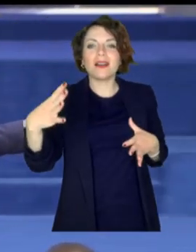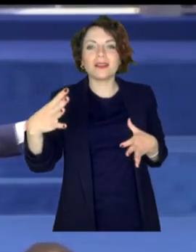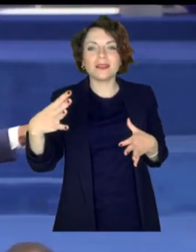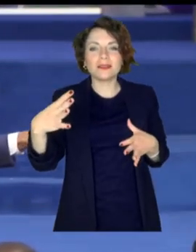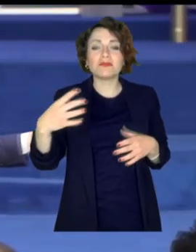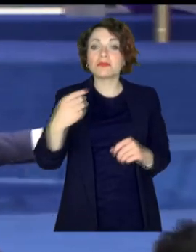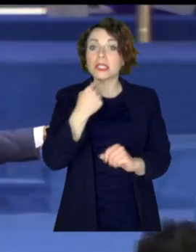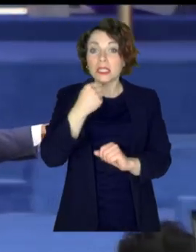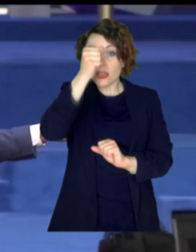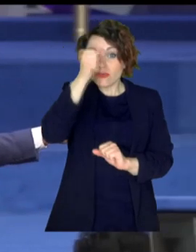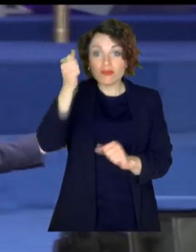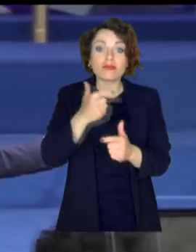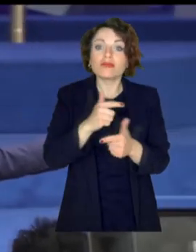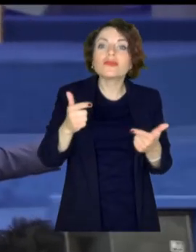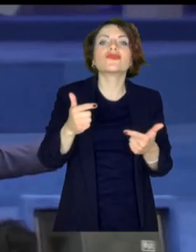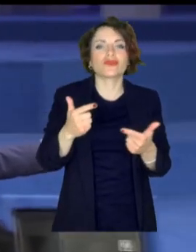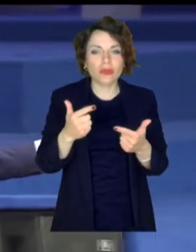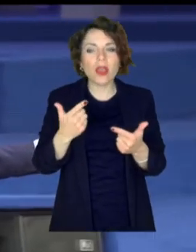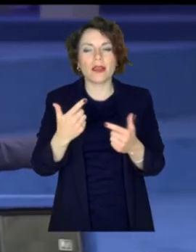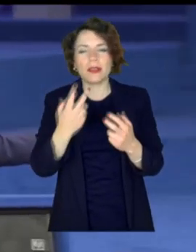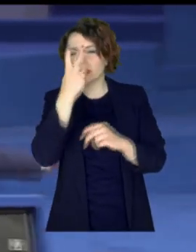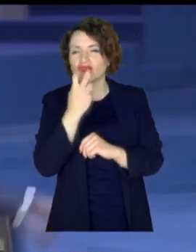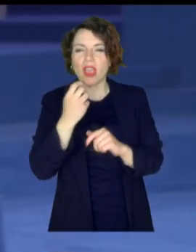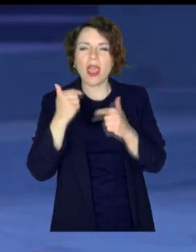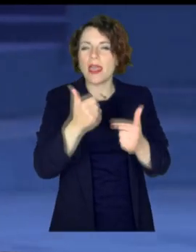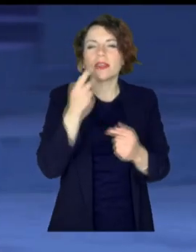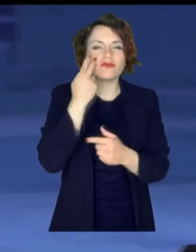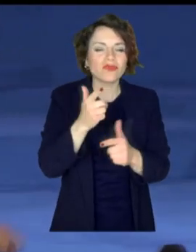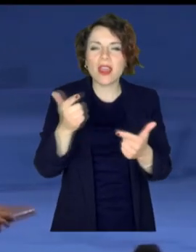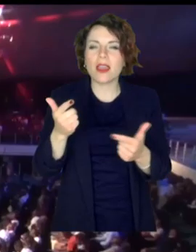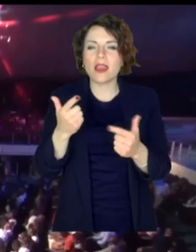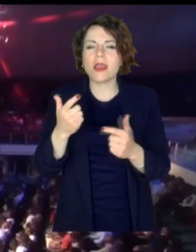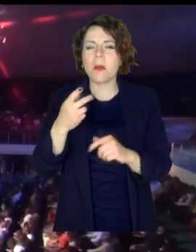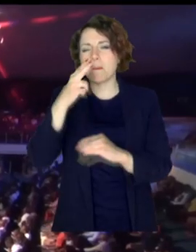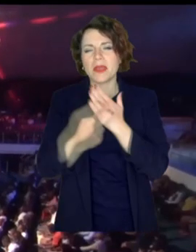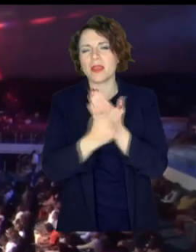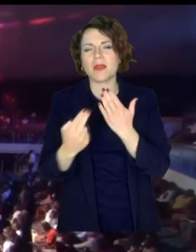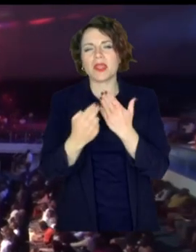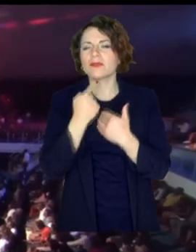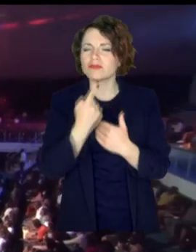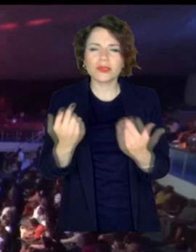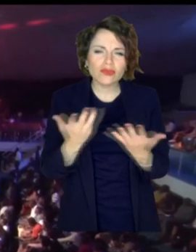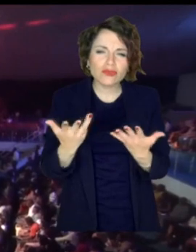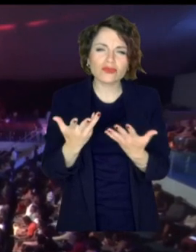Acceca i non credenti, ci dice la Bibbia in 2 Corinzi capitolo 4, versetto 4. Guardiamolo.